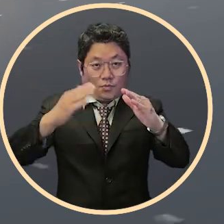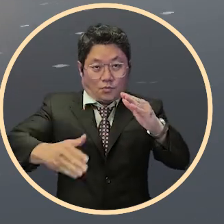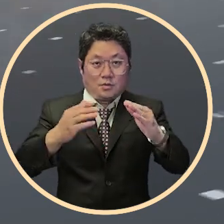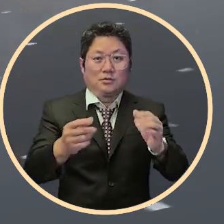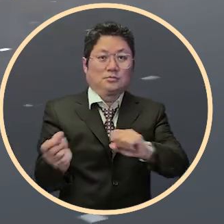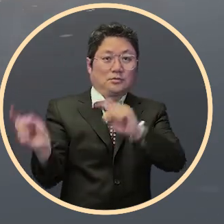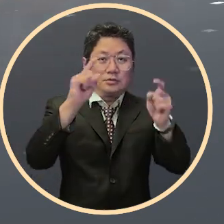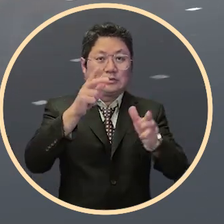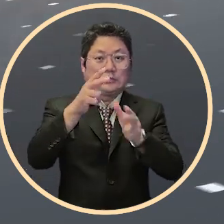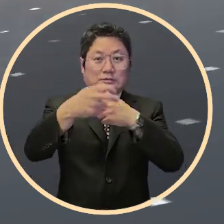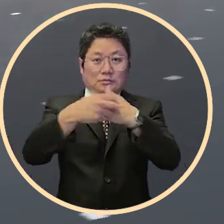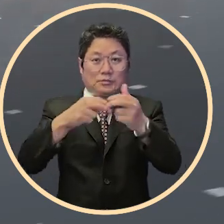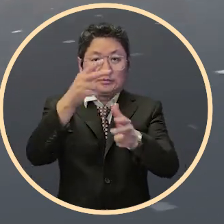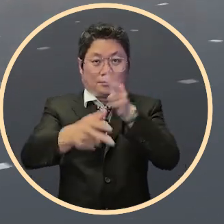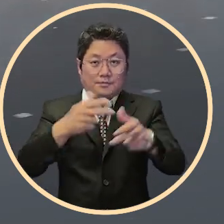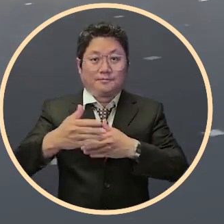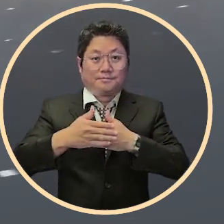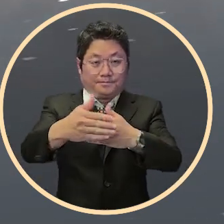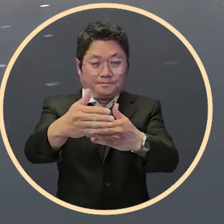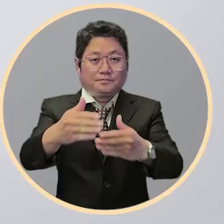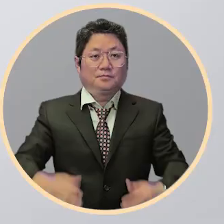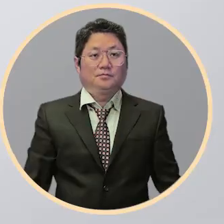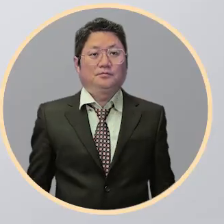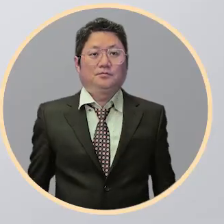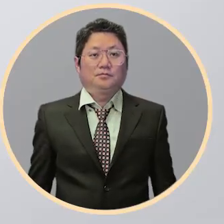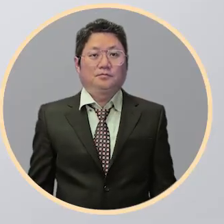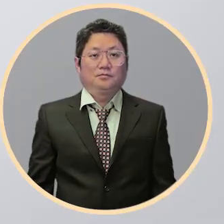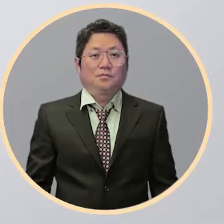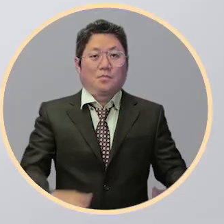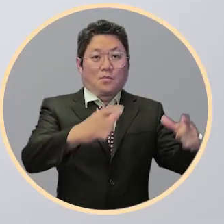차원의 공공재활 의료 사업을 시행하고 있으며